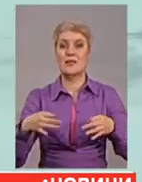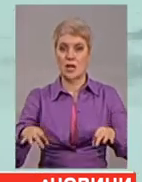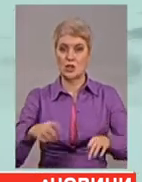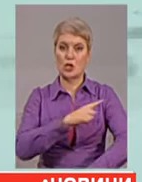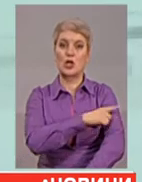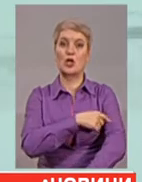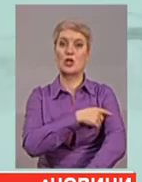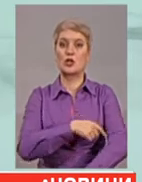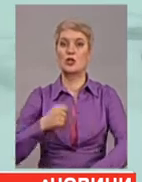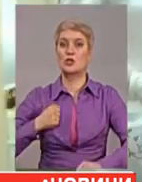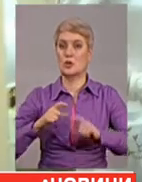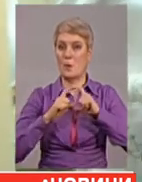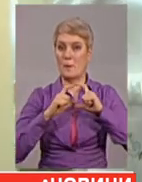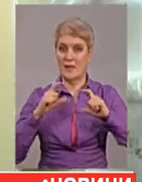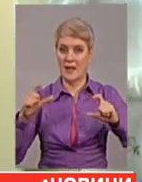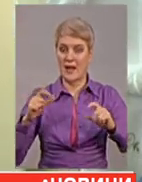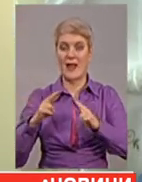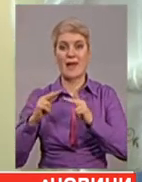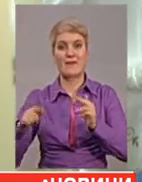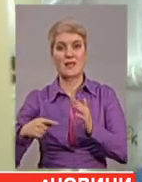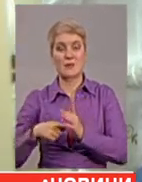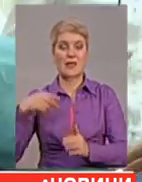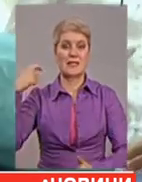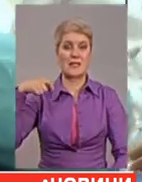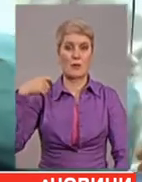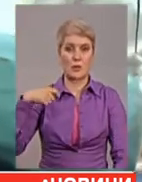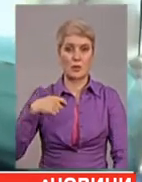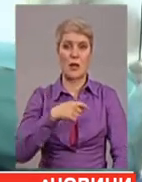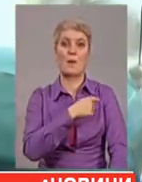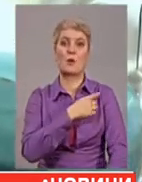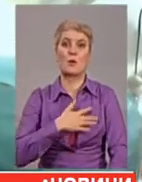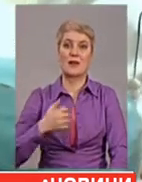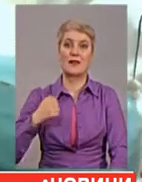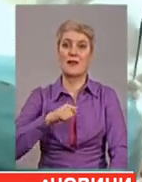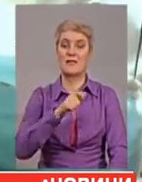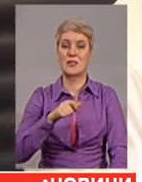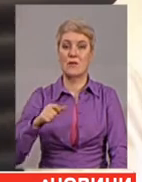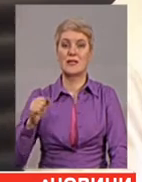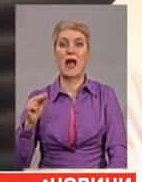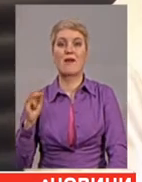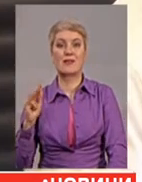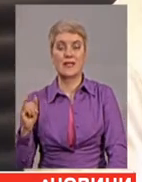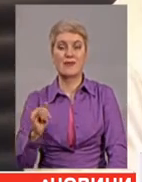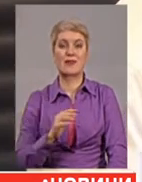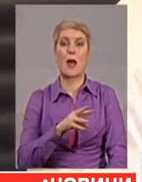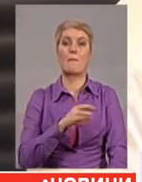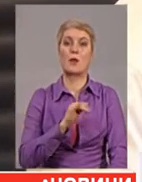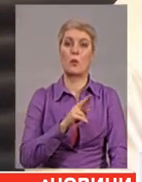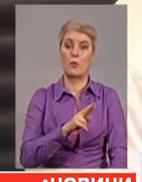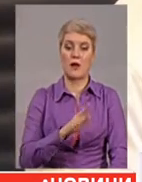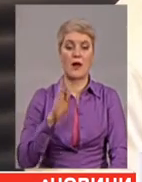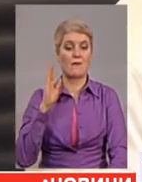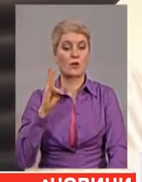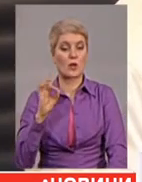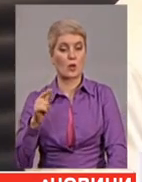та Запоріжжі. Поранені військові з Авдіївки, з-під Маріуполя та Водяного. Крайнім бортом 16